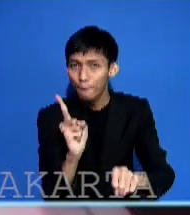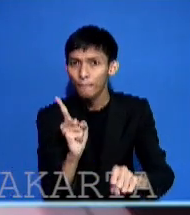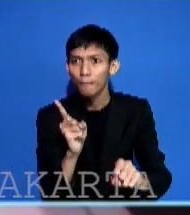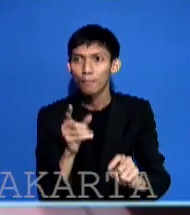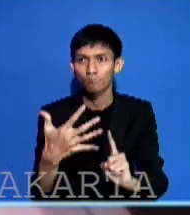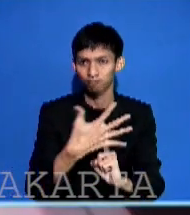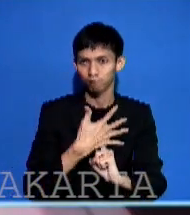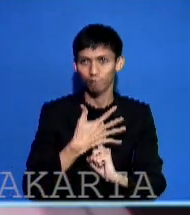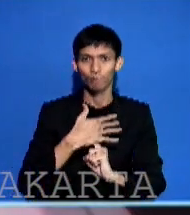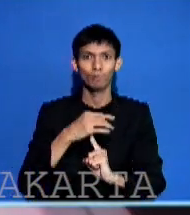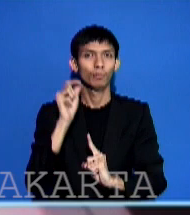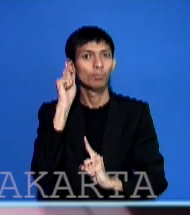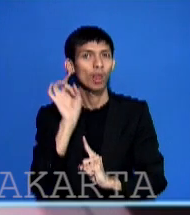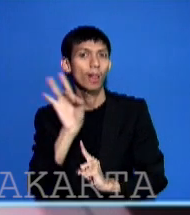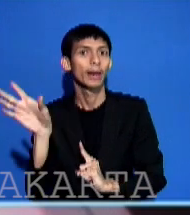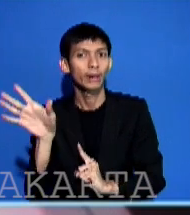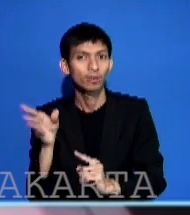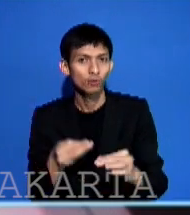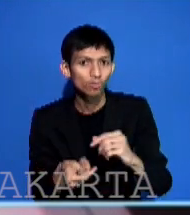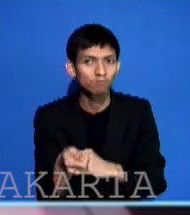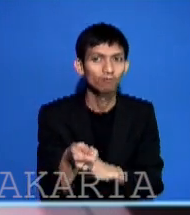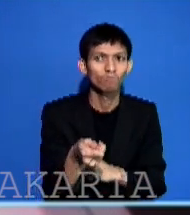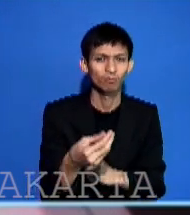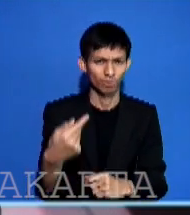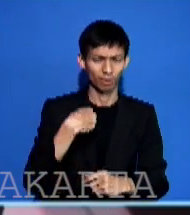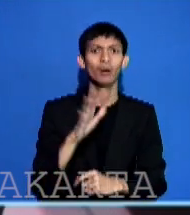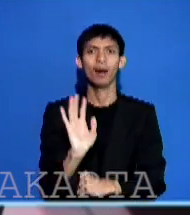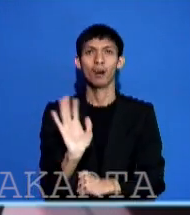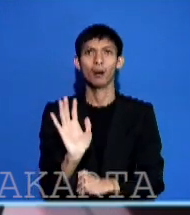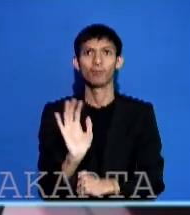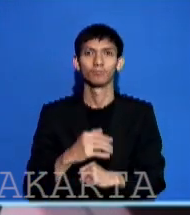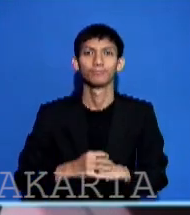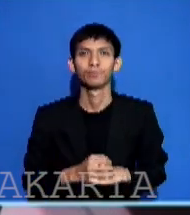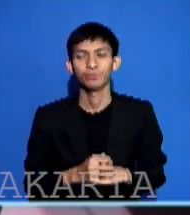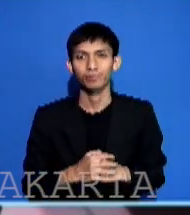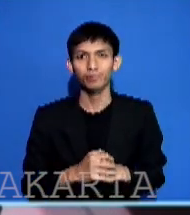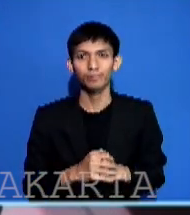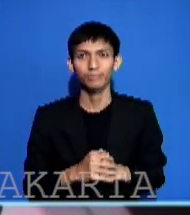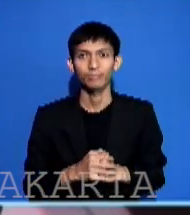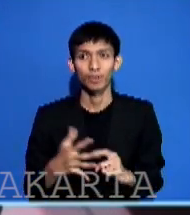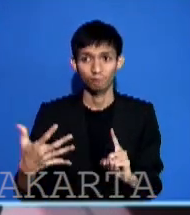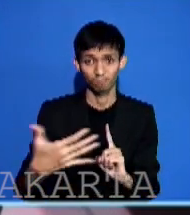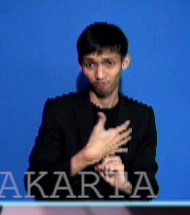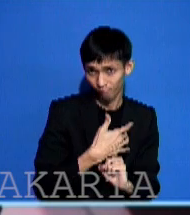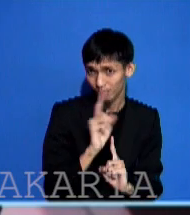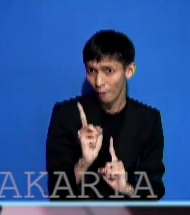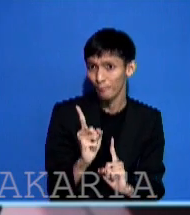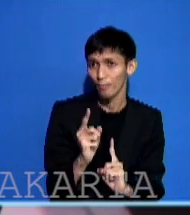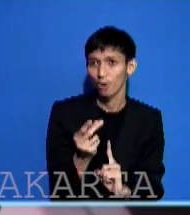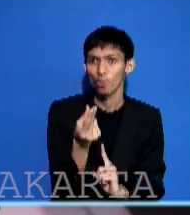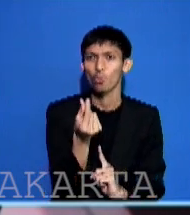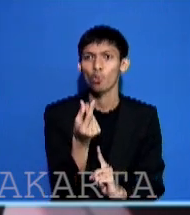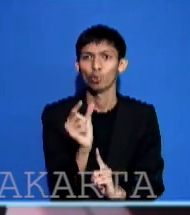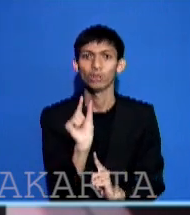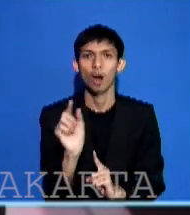hutang. Ya, wanita residivis ini menyekap korban dan memperlakukan layaknya budak karena tidak mampu melunasi hutang 2 juta